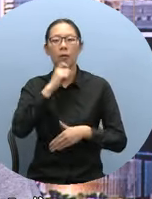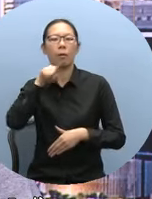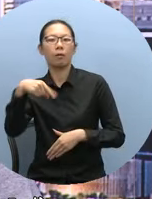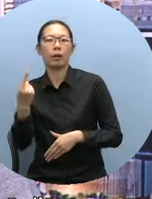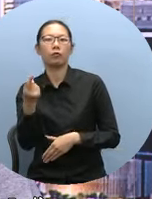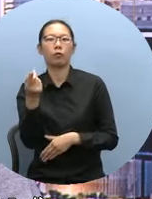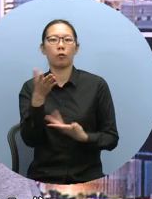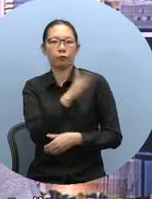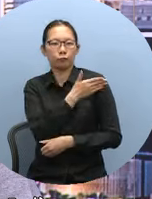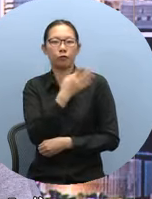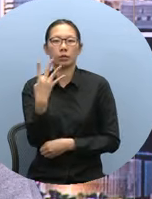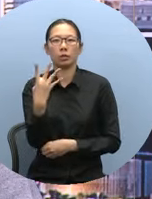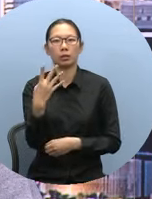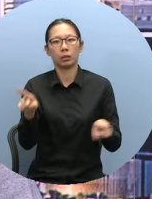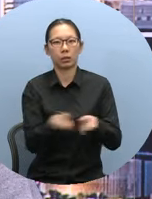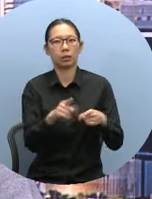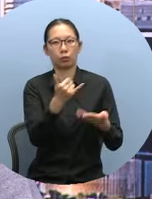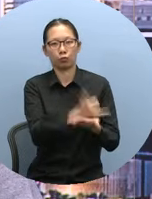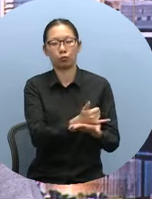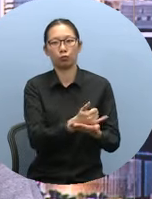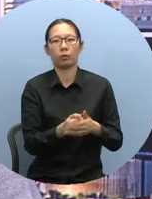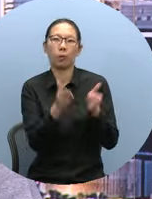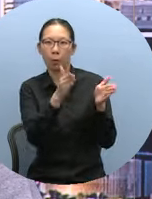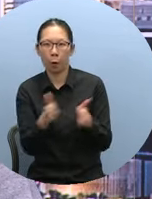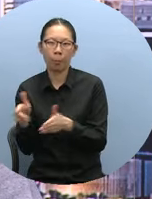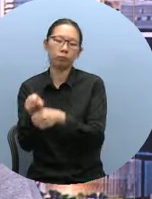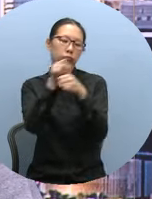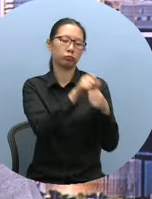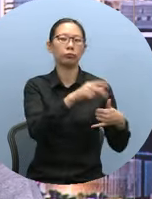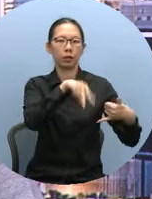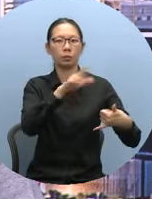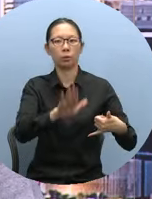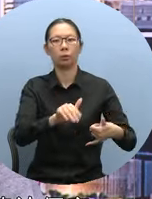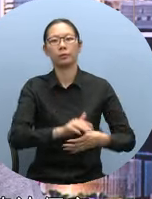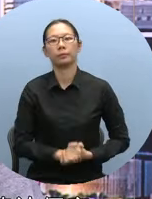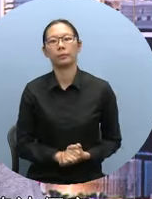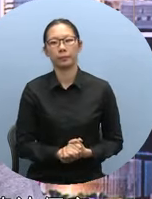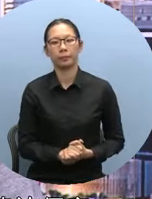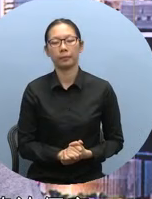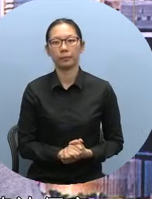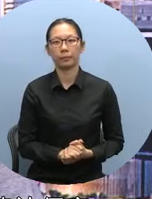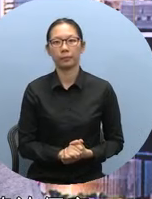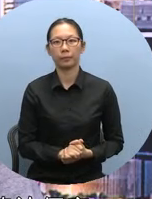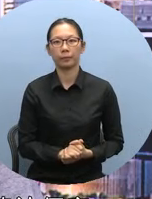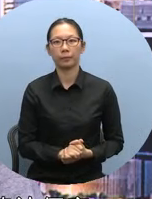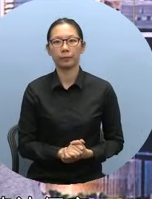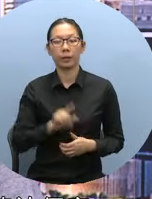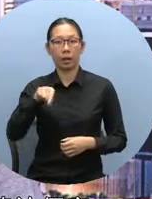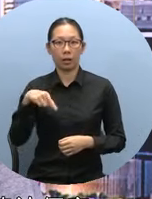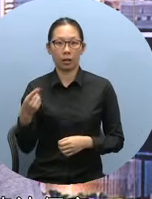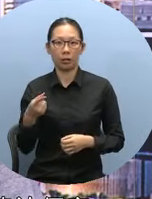他4位嘅外佣咧，都會安排佢哋咧接受檢疫嘅。咁另外都有多一位咧，